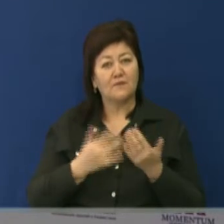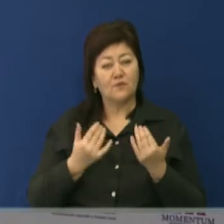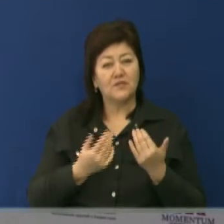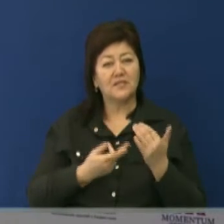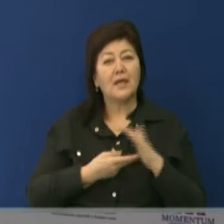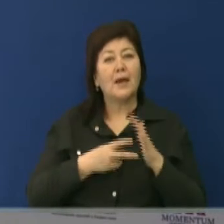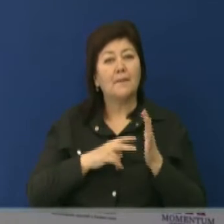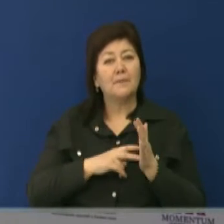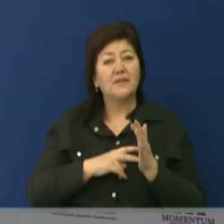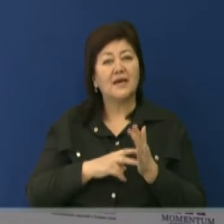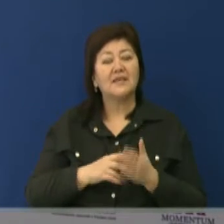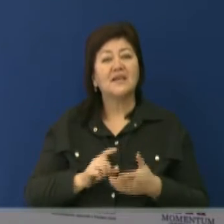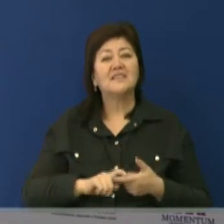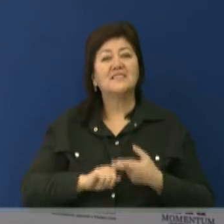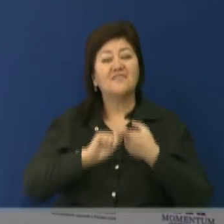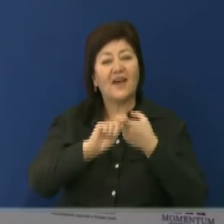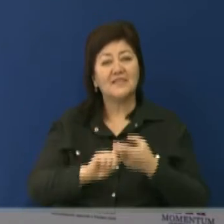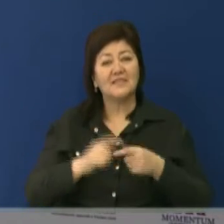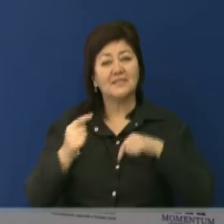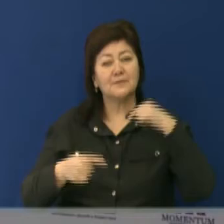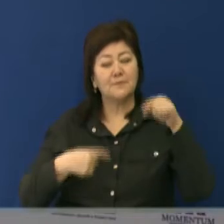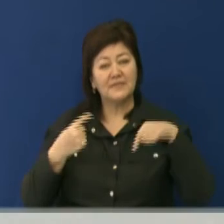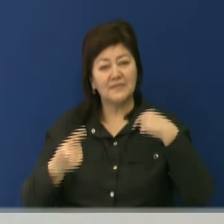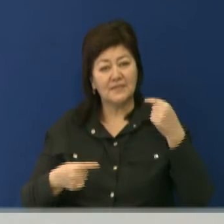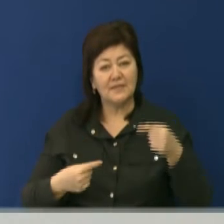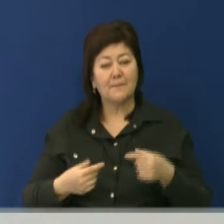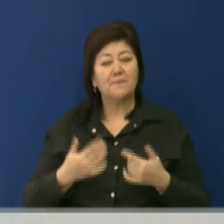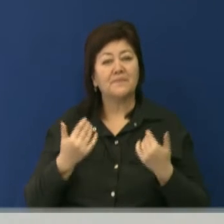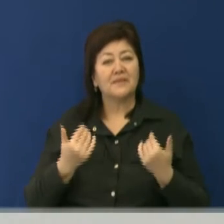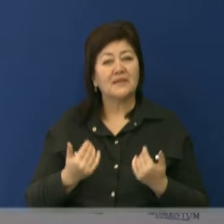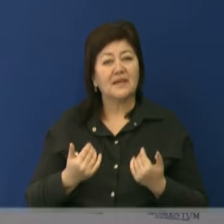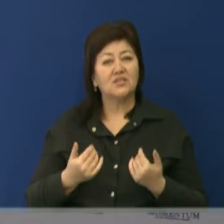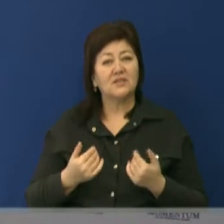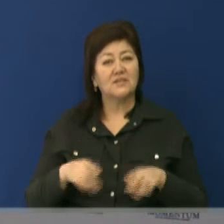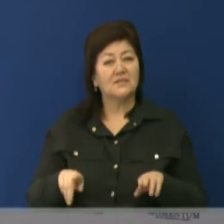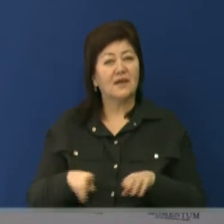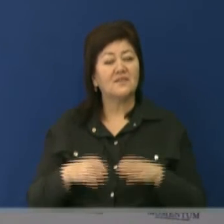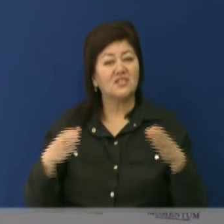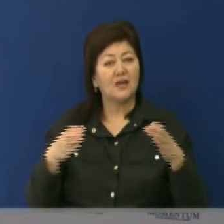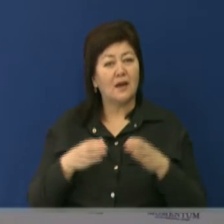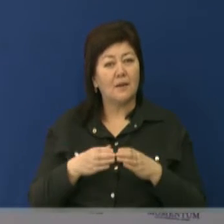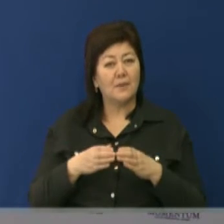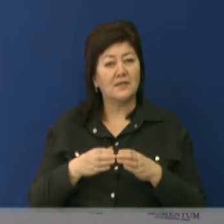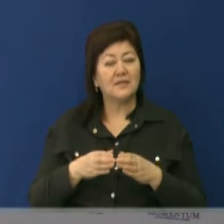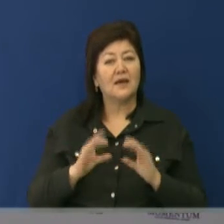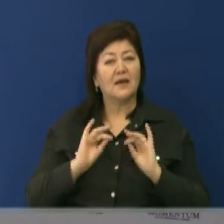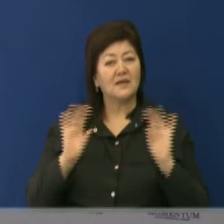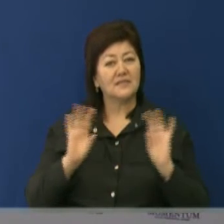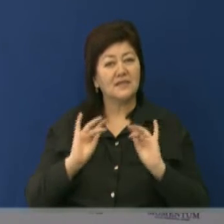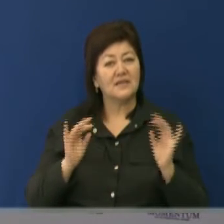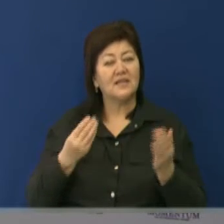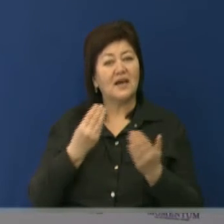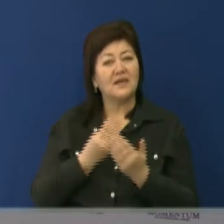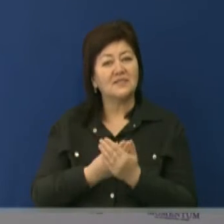бизнеске арналған чат-боттарды, сайттарды іске асыруға бағытталған. Meetup және Momentum біздің командаға алдымен өз ой-пікірлерін өлдіруге,